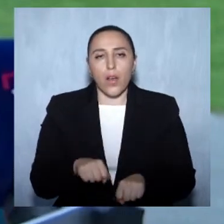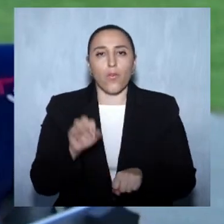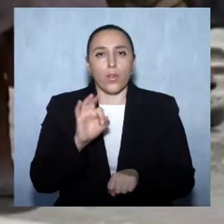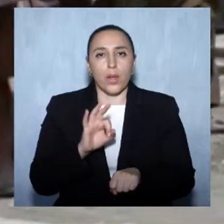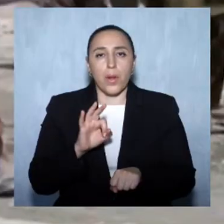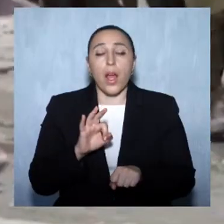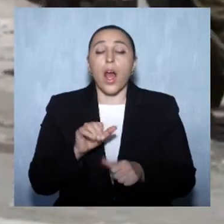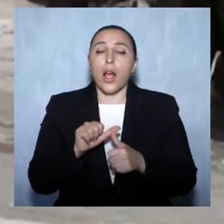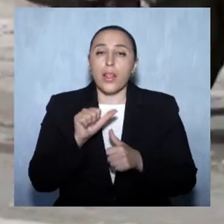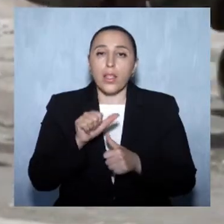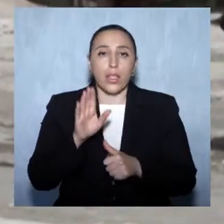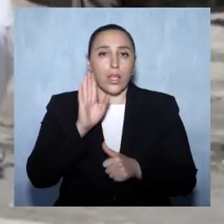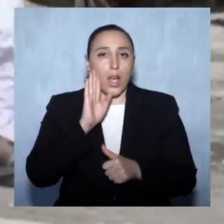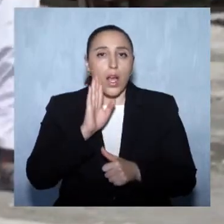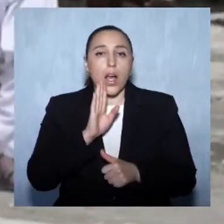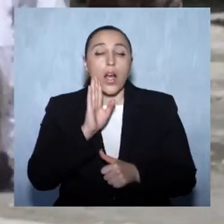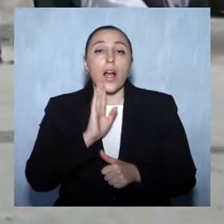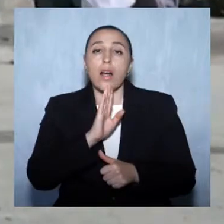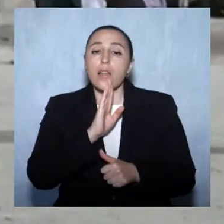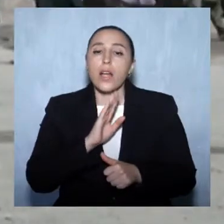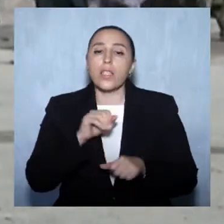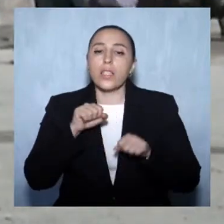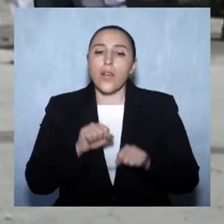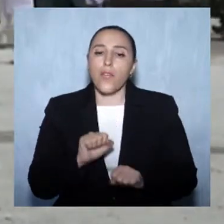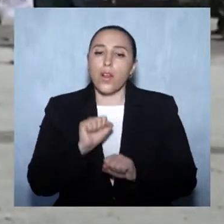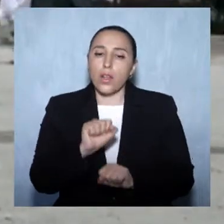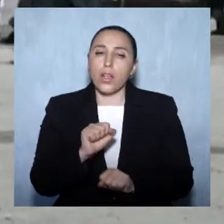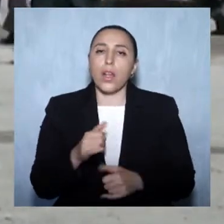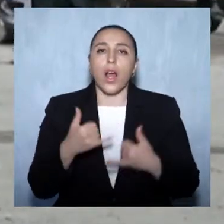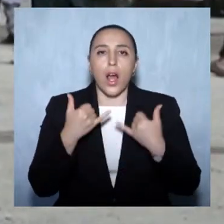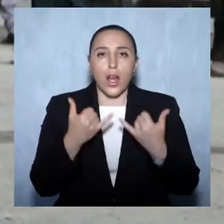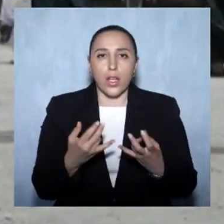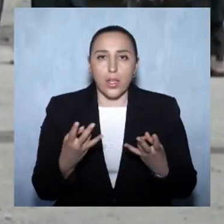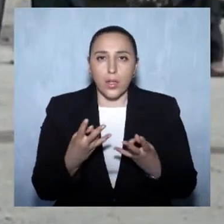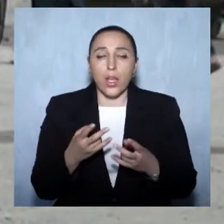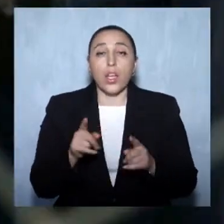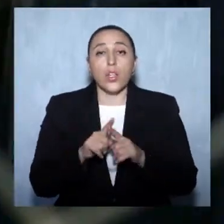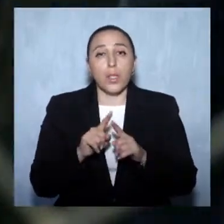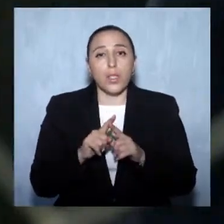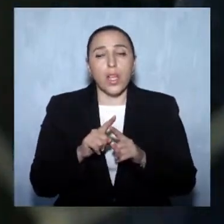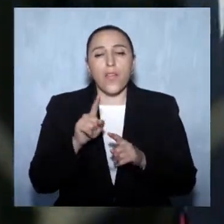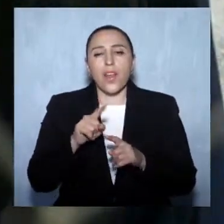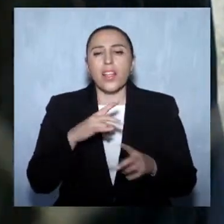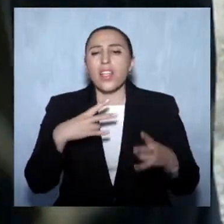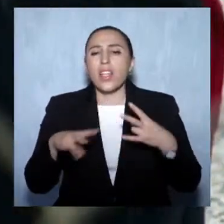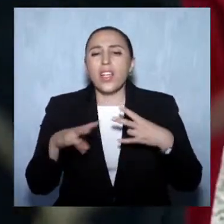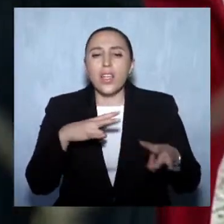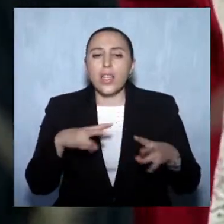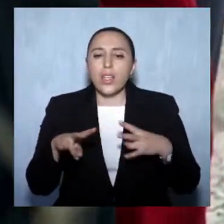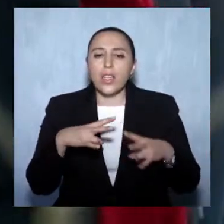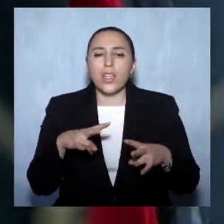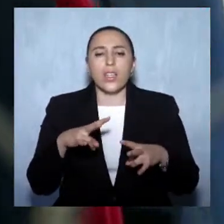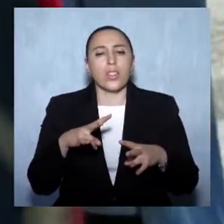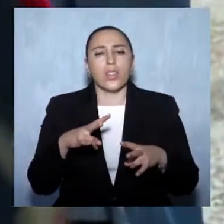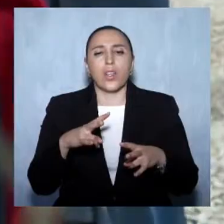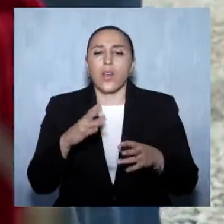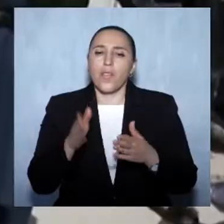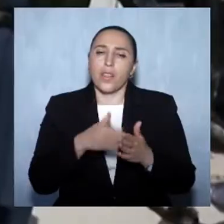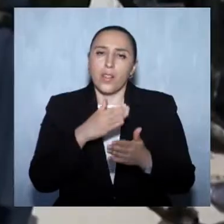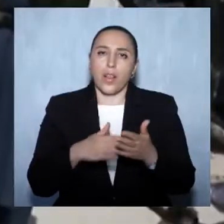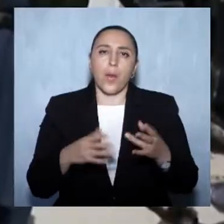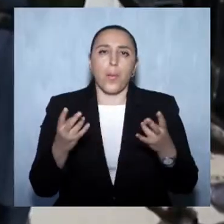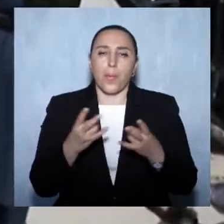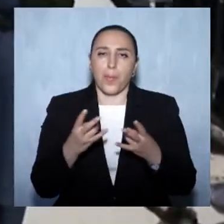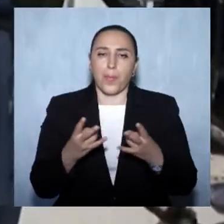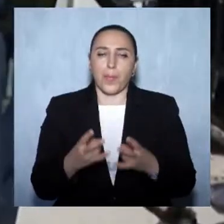մասնավորապես կանանց իրավունքները հարգելու մասին է։ Բացի այդ, Աֆղանստանը չպետք է ահաբեկչությունը սնուցող մի նոր տարածքի վերածվի, հայտարում էր